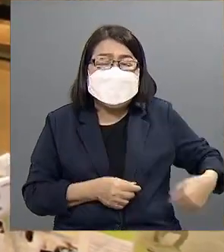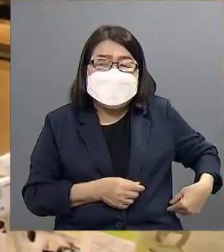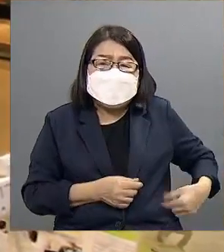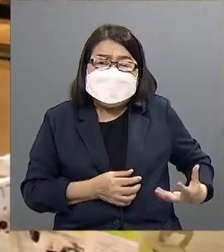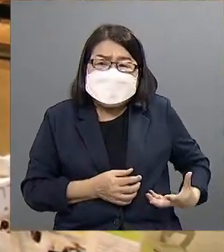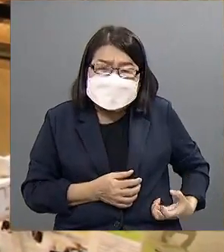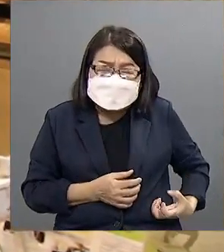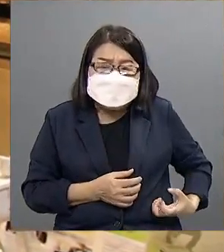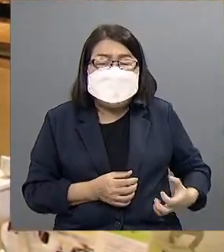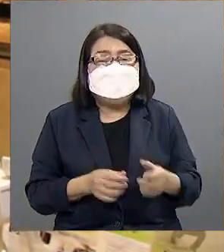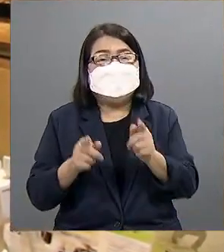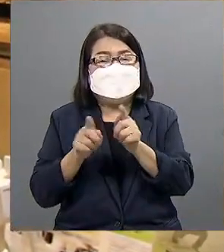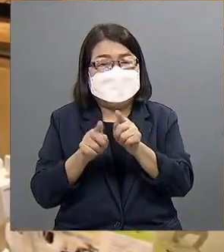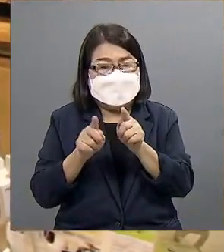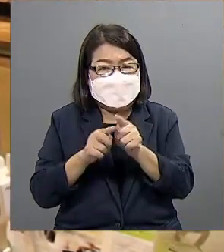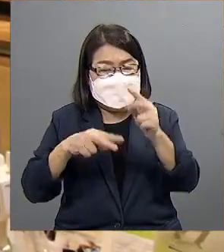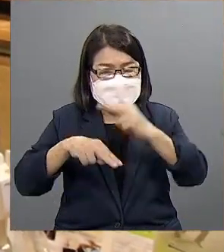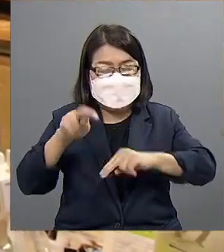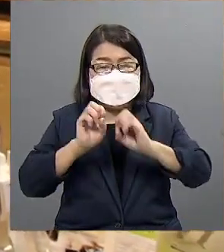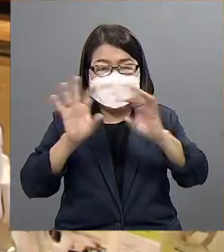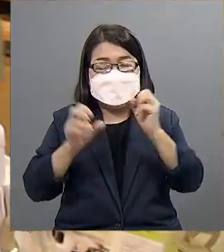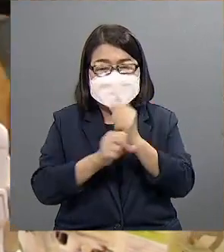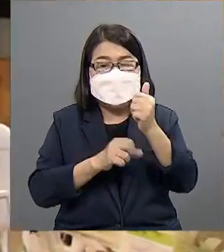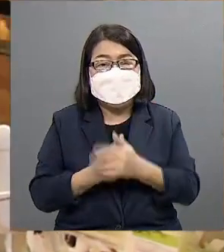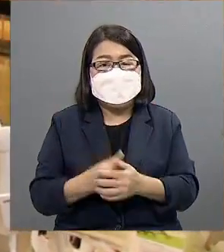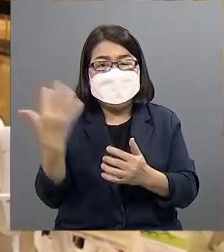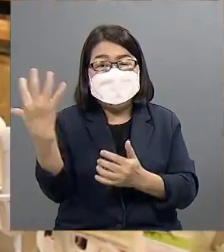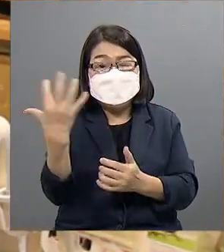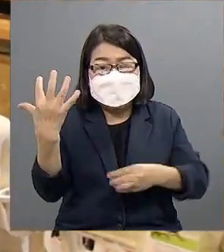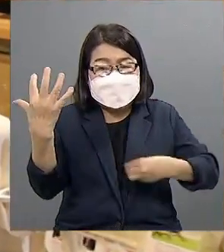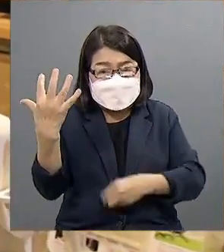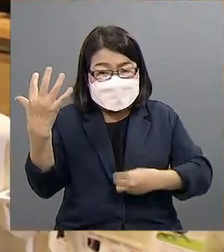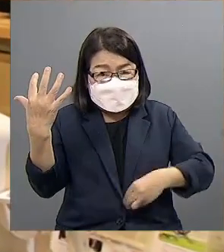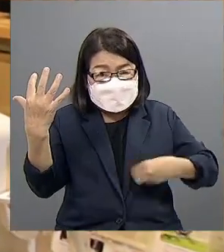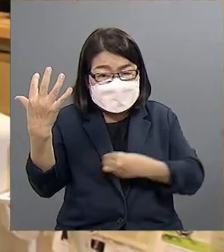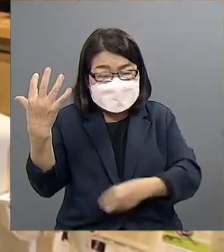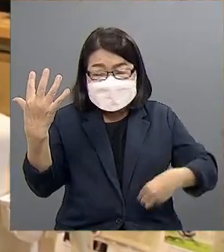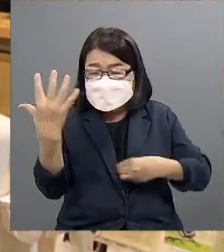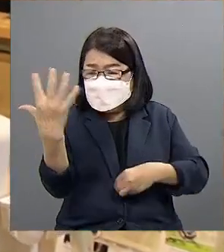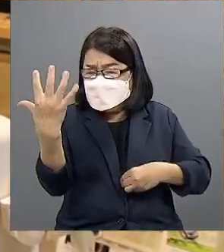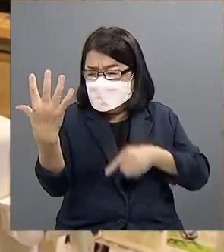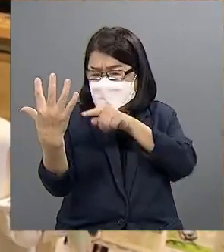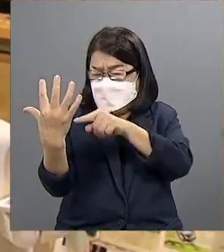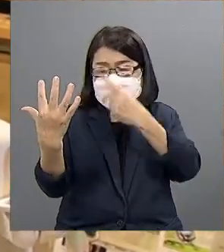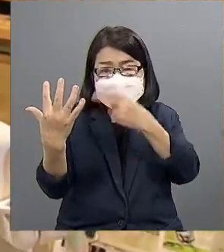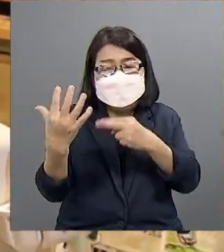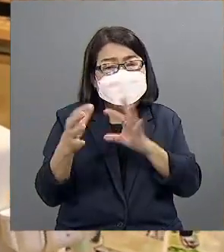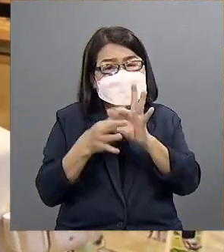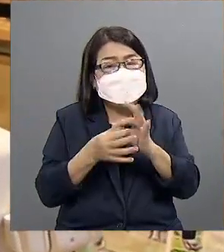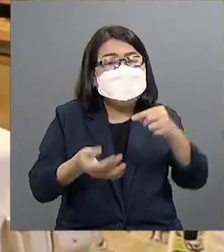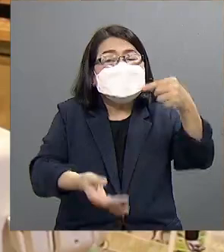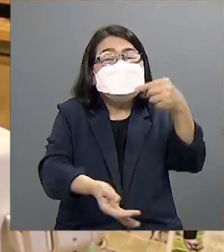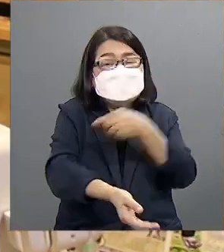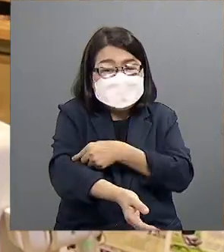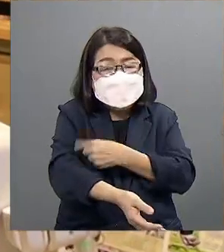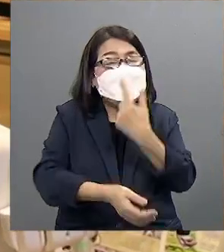ถพบได้ซึ่งการวินิจฉัยด้วยภาพอันตราซาวด์ประกอบกับการวินิจฉัยอื่นๆเช่นการตรวจเลือดรวมถึงการตรวจในลักษณะ